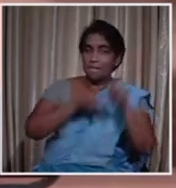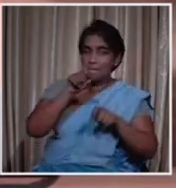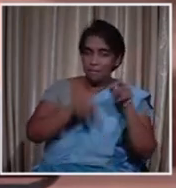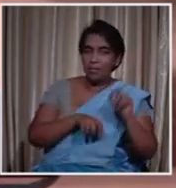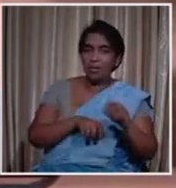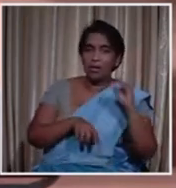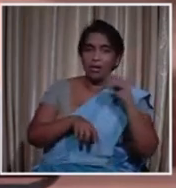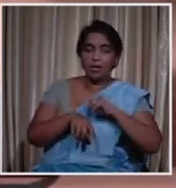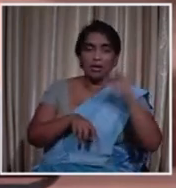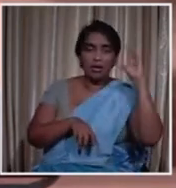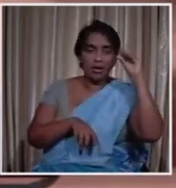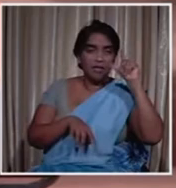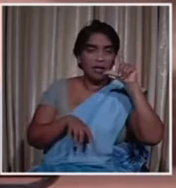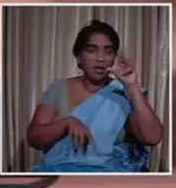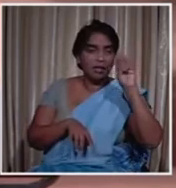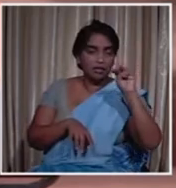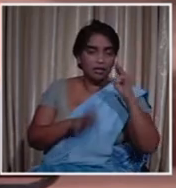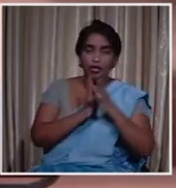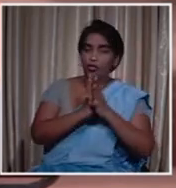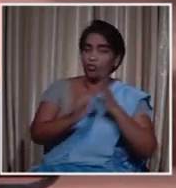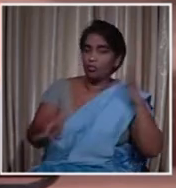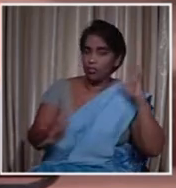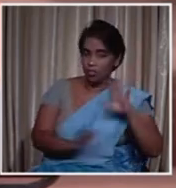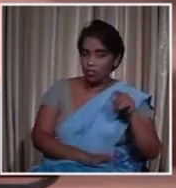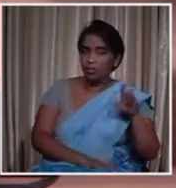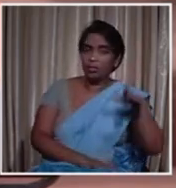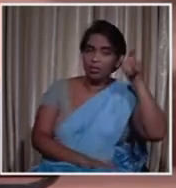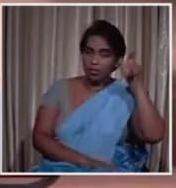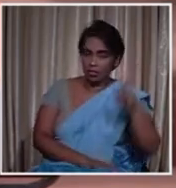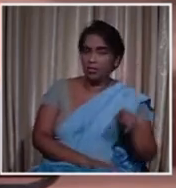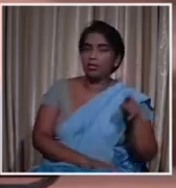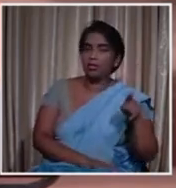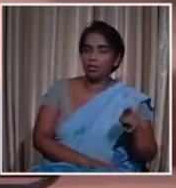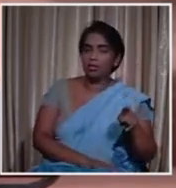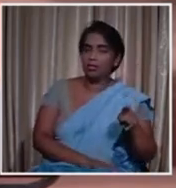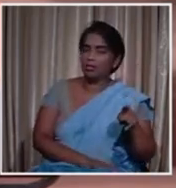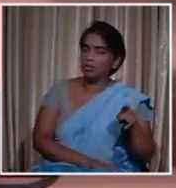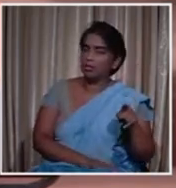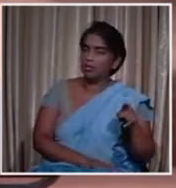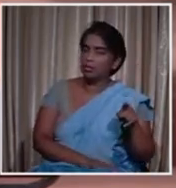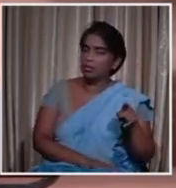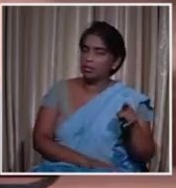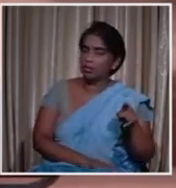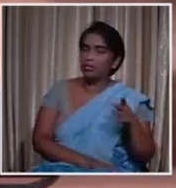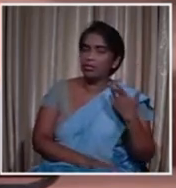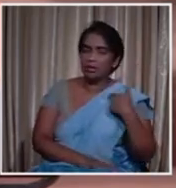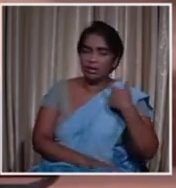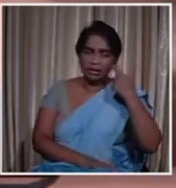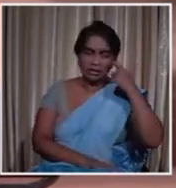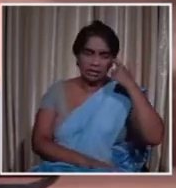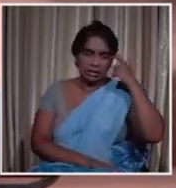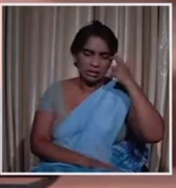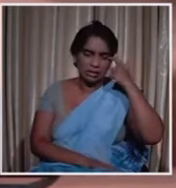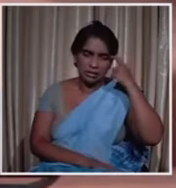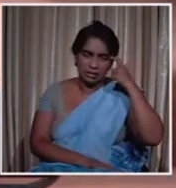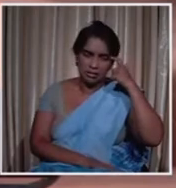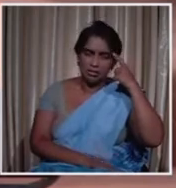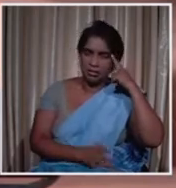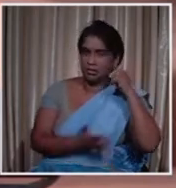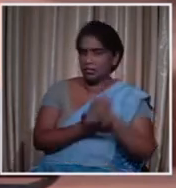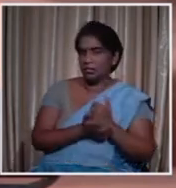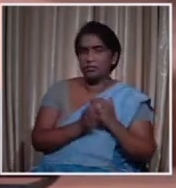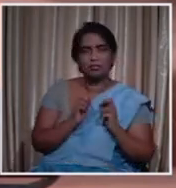7:30 வரிசையிலே காத்திருந்தவர்களுள் ஒருவரான மனவளம் குன்றிய பொதுமகன் ஒருவர் அங்கிருந்தவர்களோடும் முரண்பட்ட